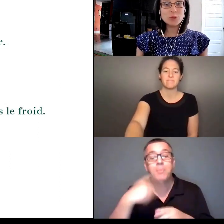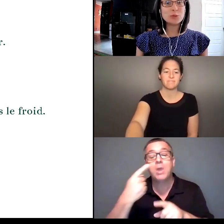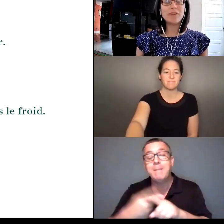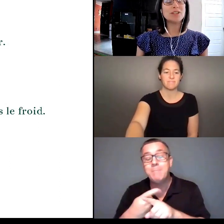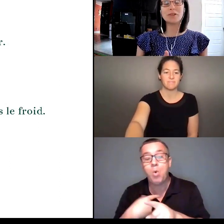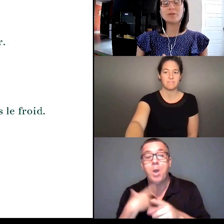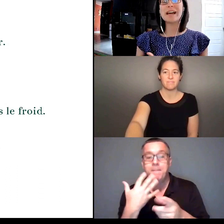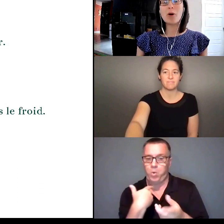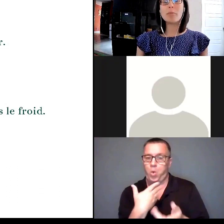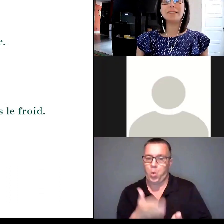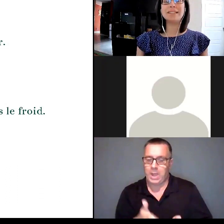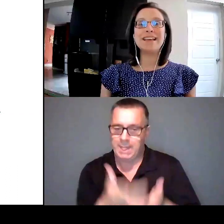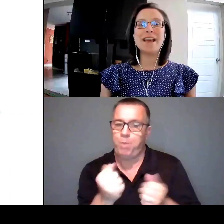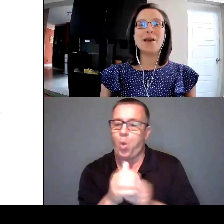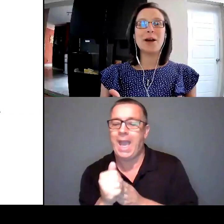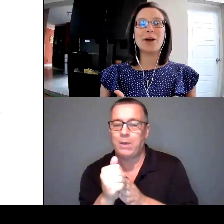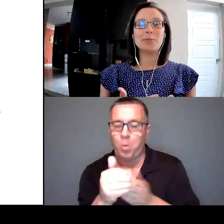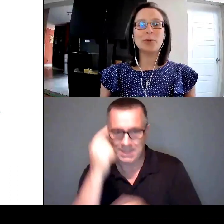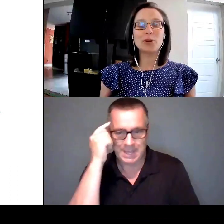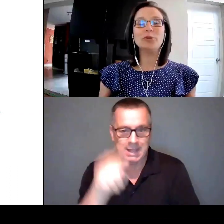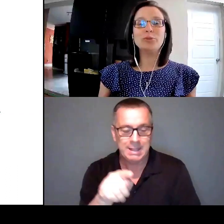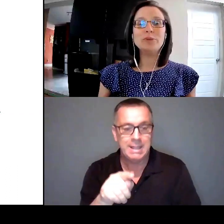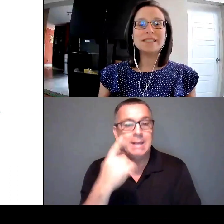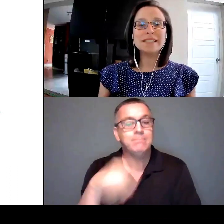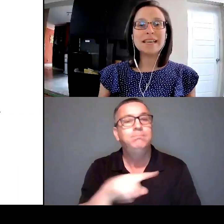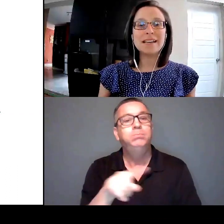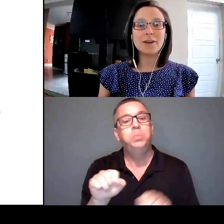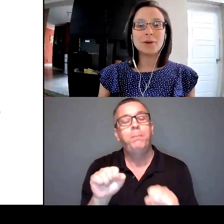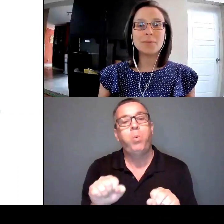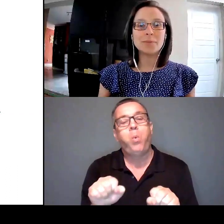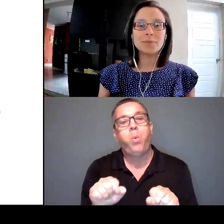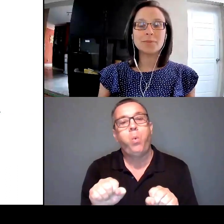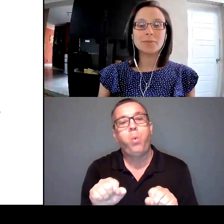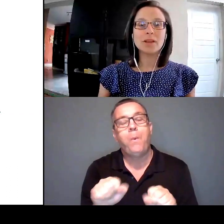vous me suivez, je vais vous accompagner pour que vous